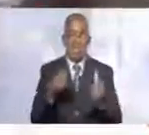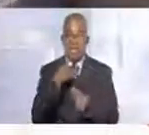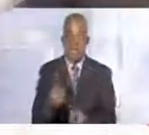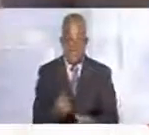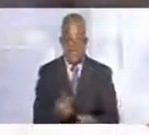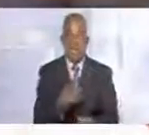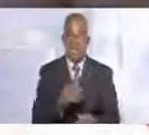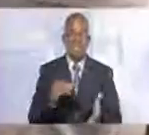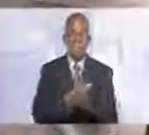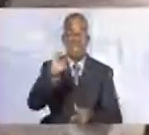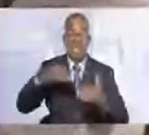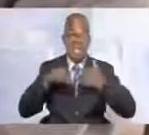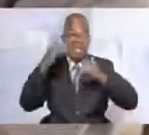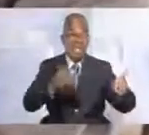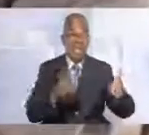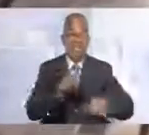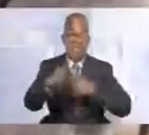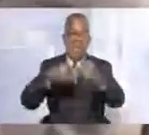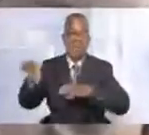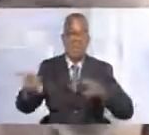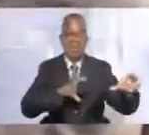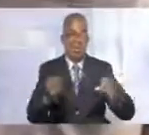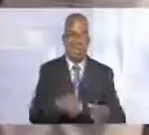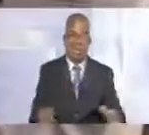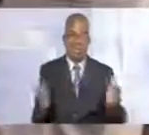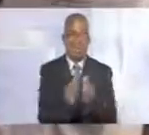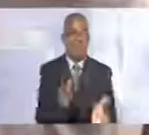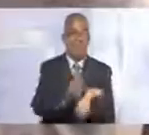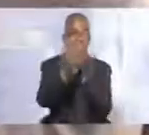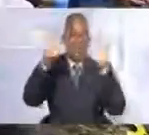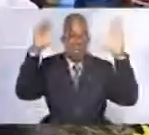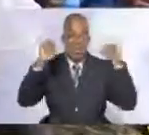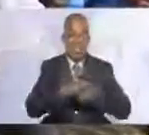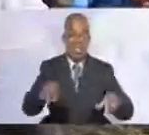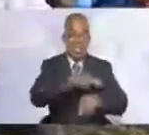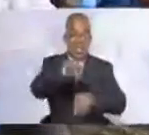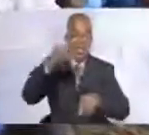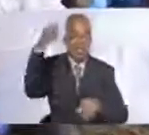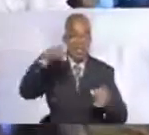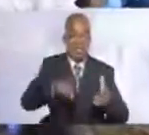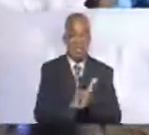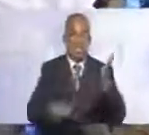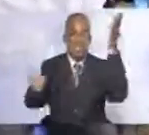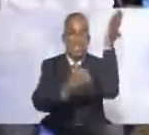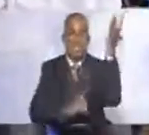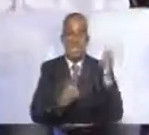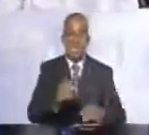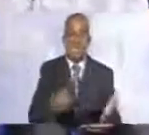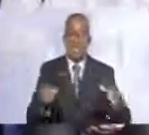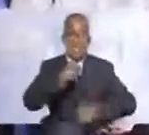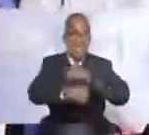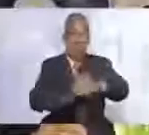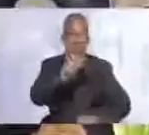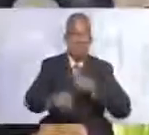engagements et ceux du président de la République, Alassane Ouattara, pour sortir la population de ce département de la pauvreté. Abdelkader Karamoko soutient qu'un